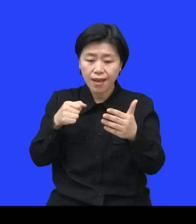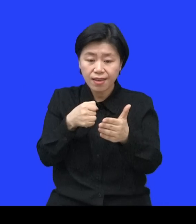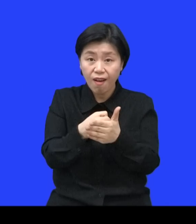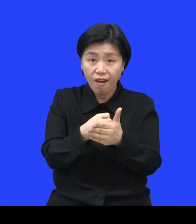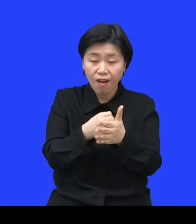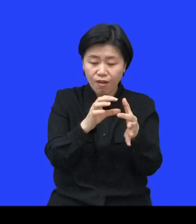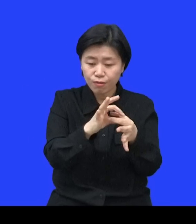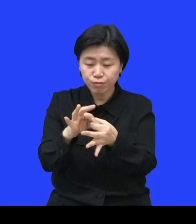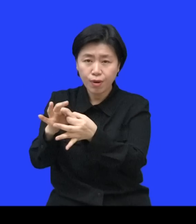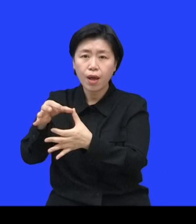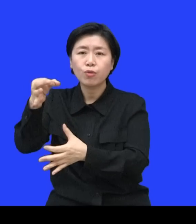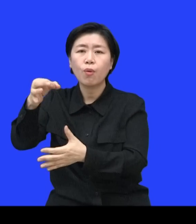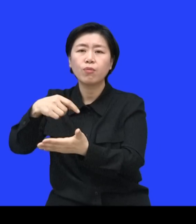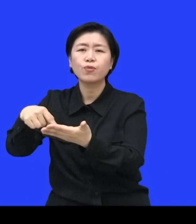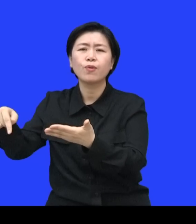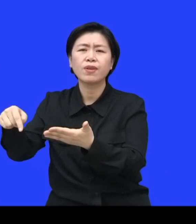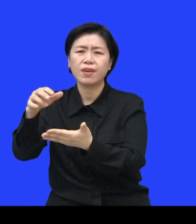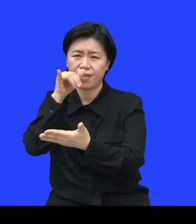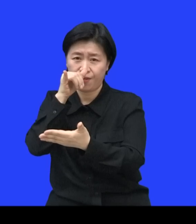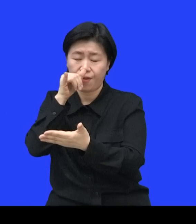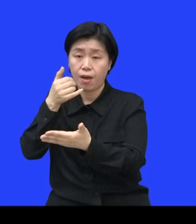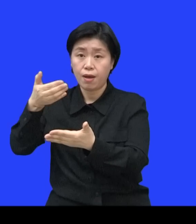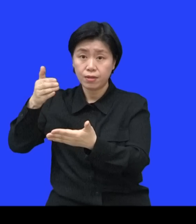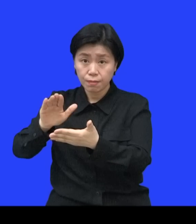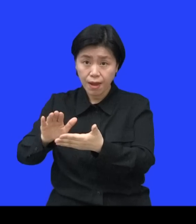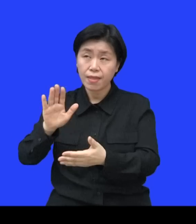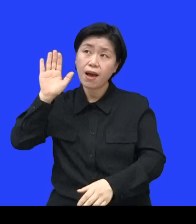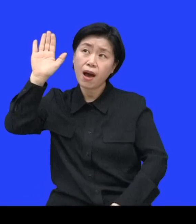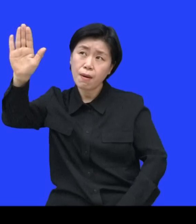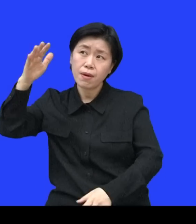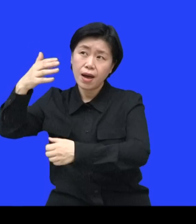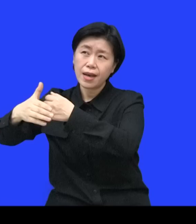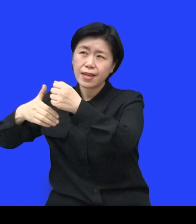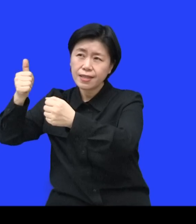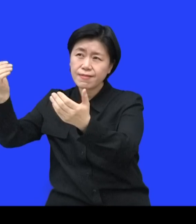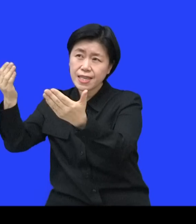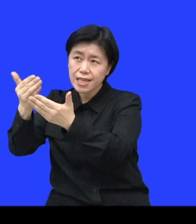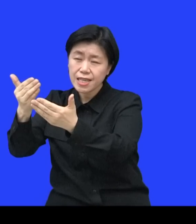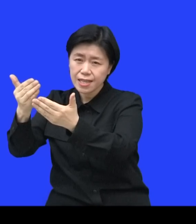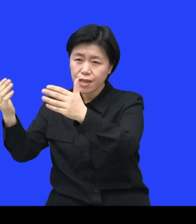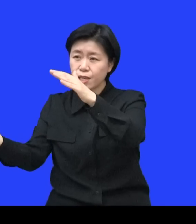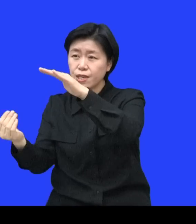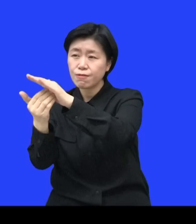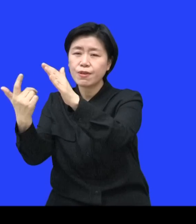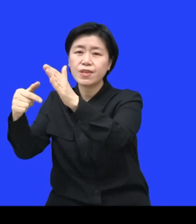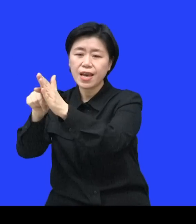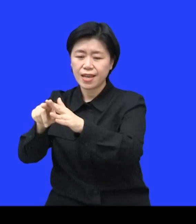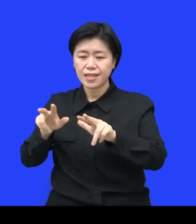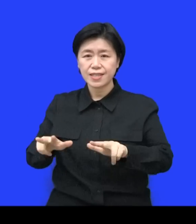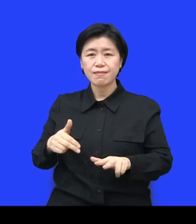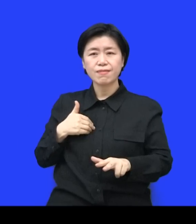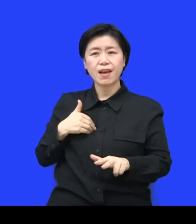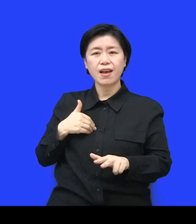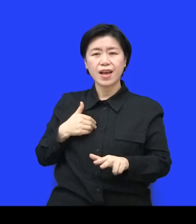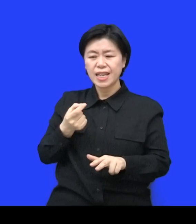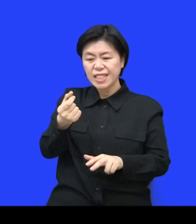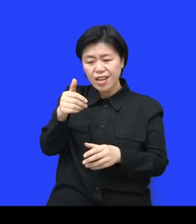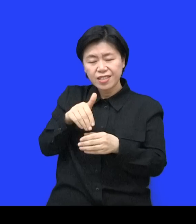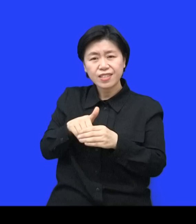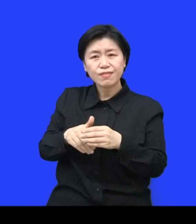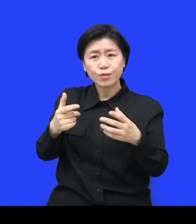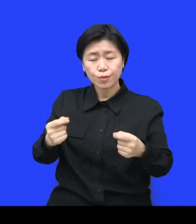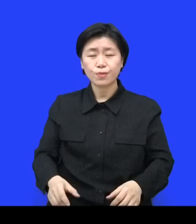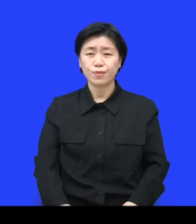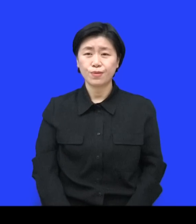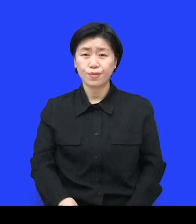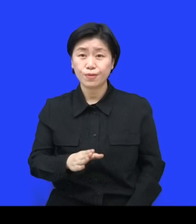손해 아니에요. 결단은 씨앗이에요. 지금 뿌리지 않으면 제가 그때 했던 결단 때문에 대학교